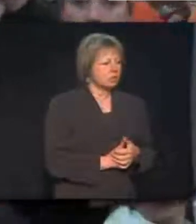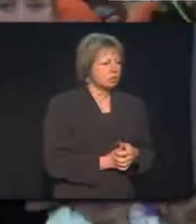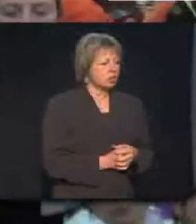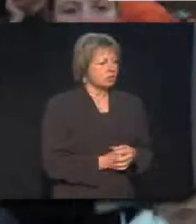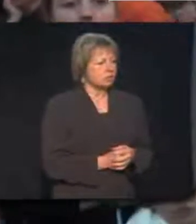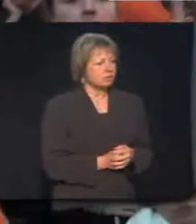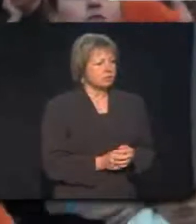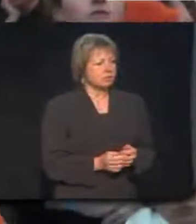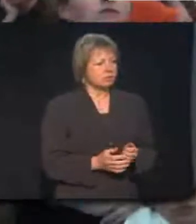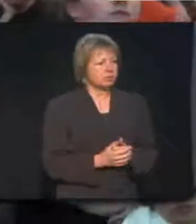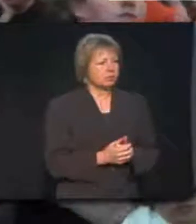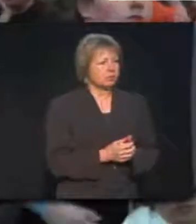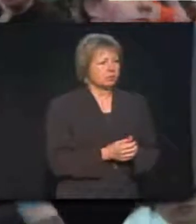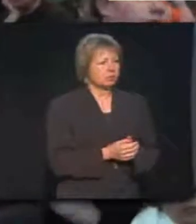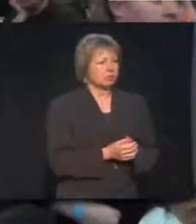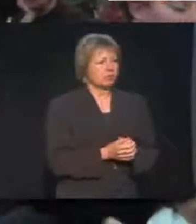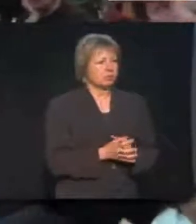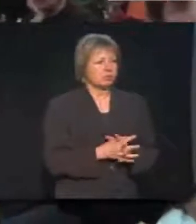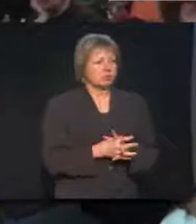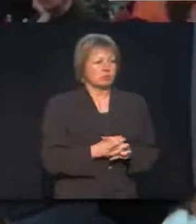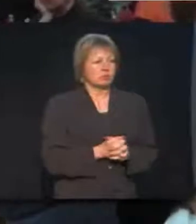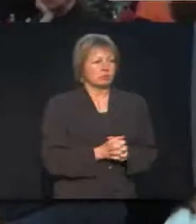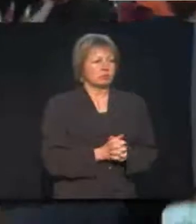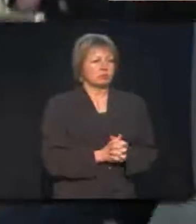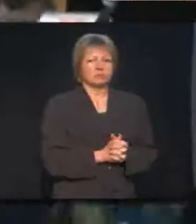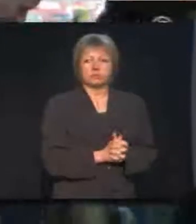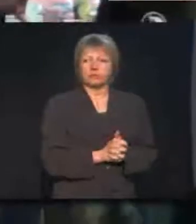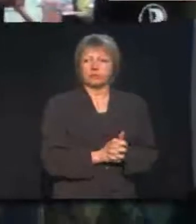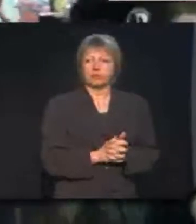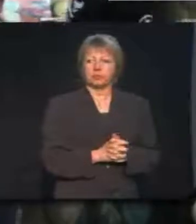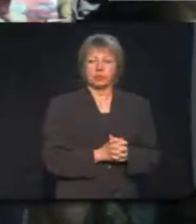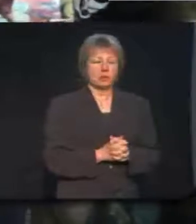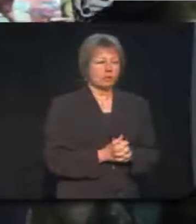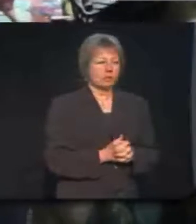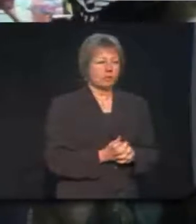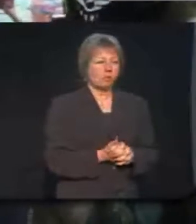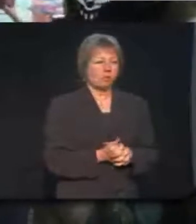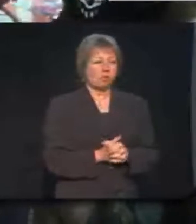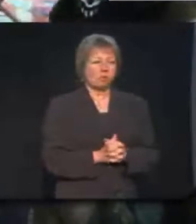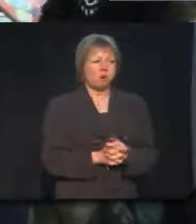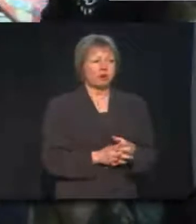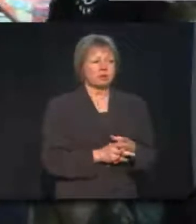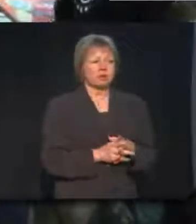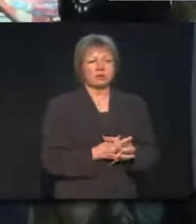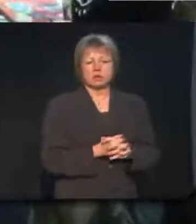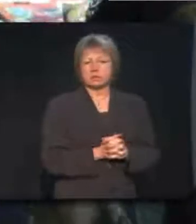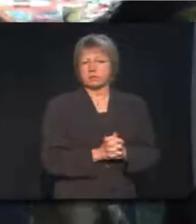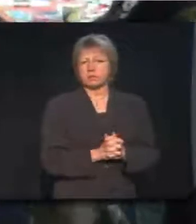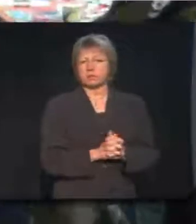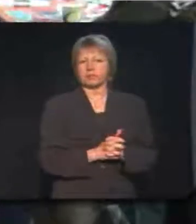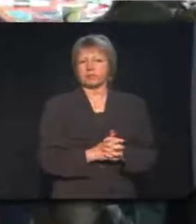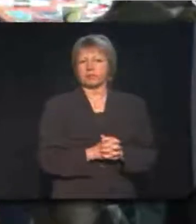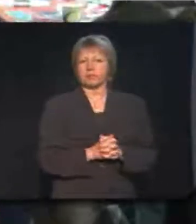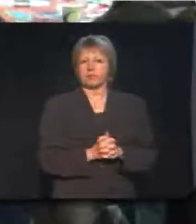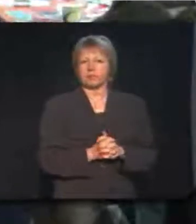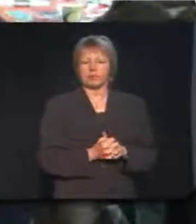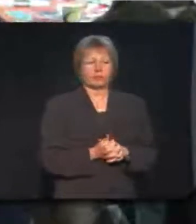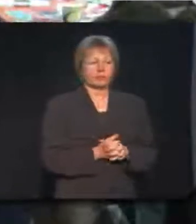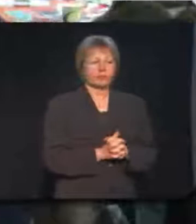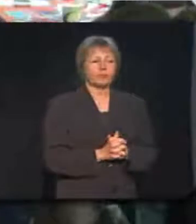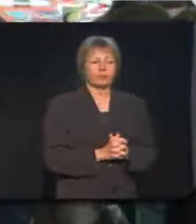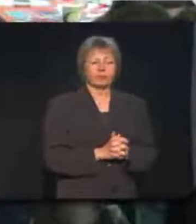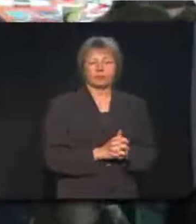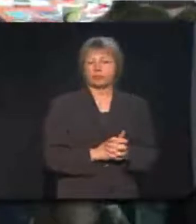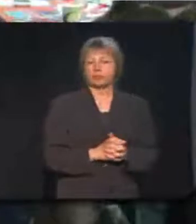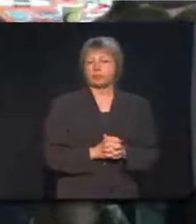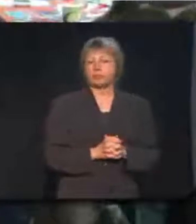geht es ein bisschen schneller das Mikro ist offen Gehirn hau dich das beißt auch nicht ja ist das jetzt Gegenrede zu irgendwas was